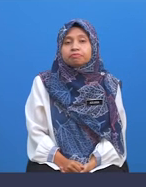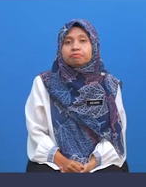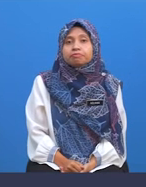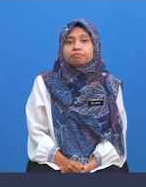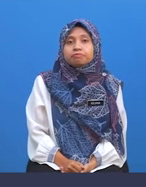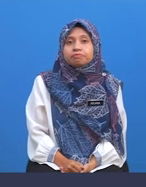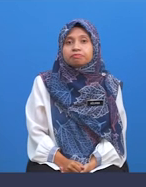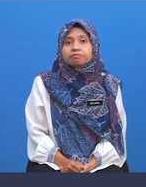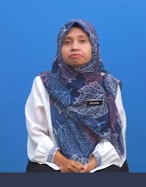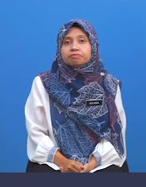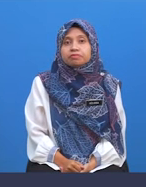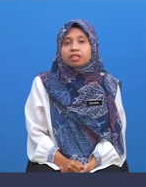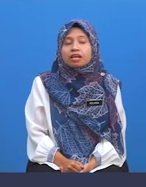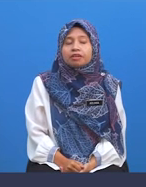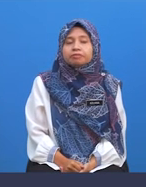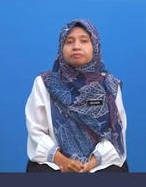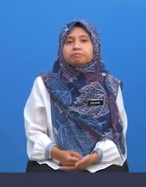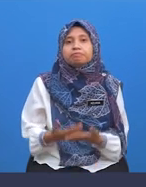ini.